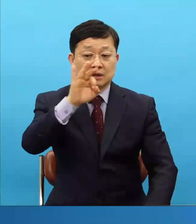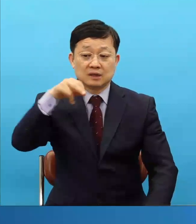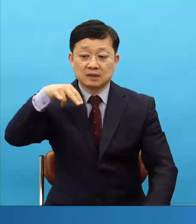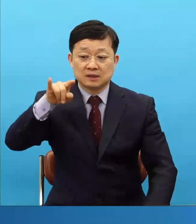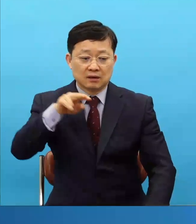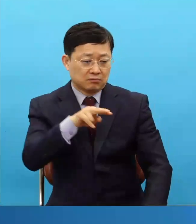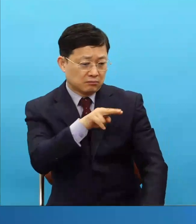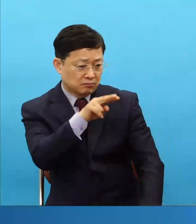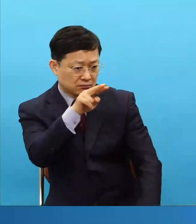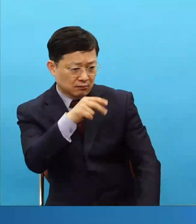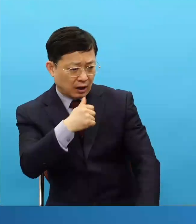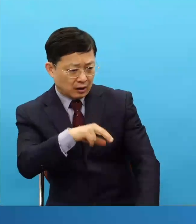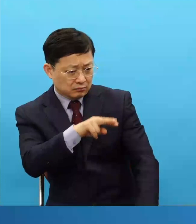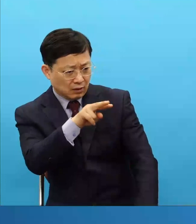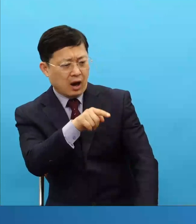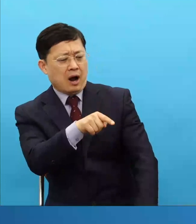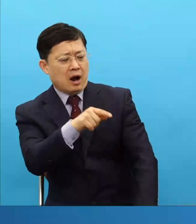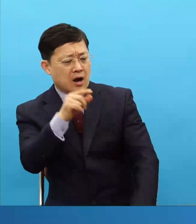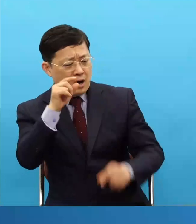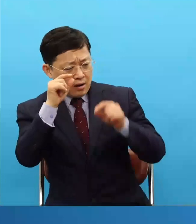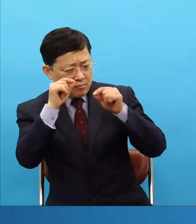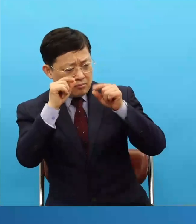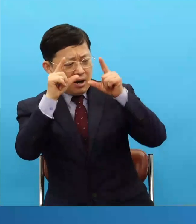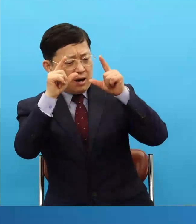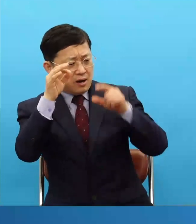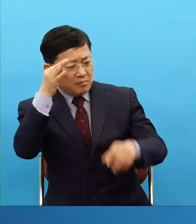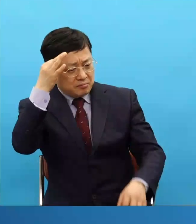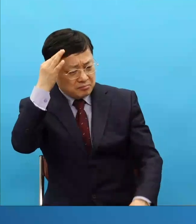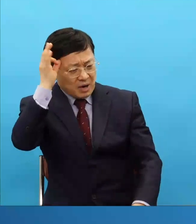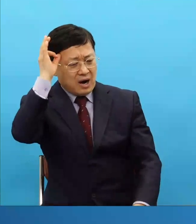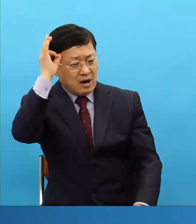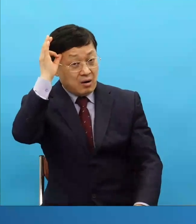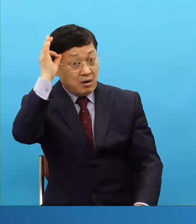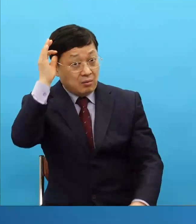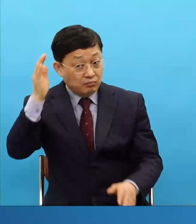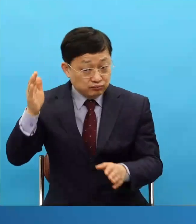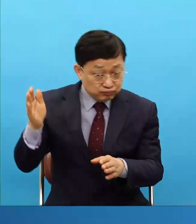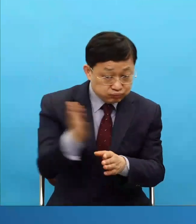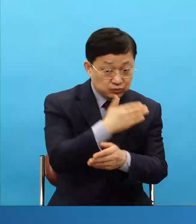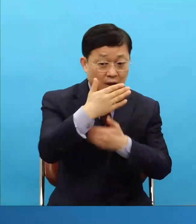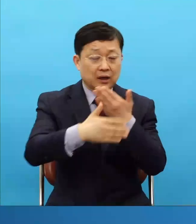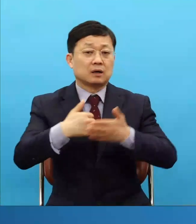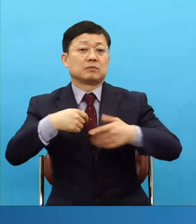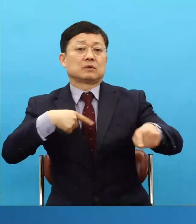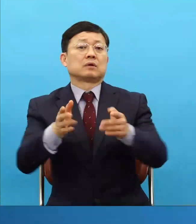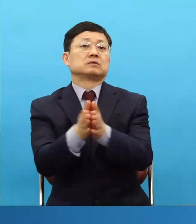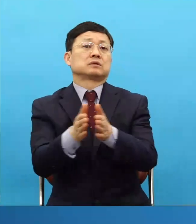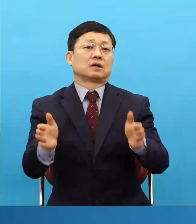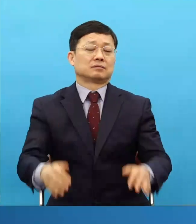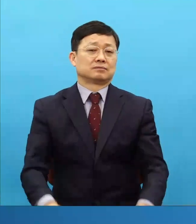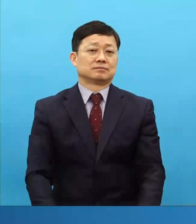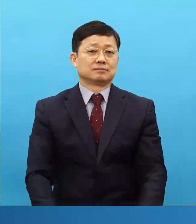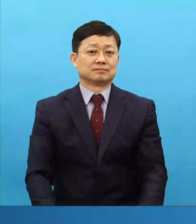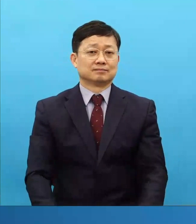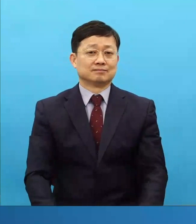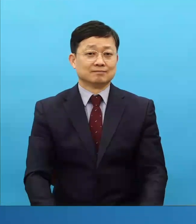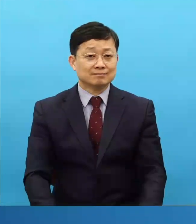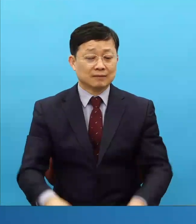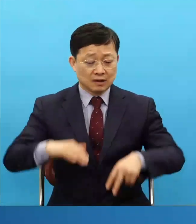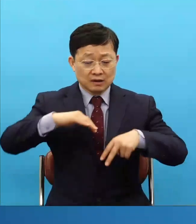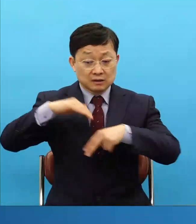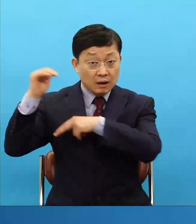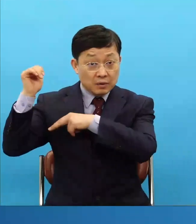At David's father, he just realized and he was able to carry out his role. 사무엘의 말을 듣고 앞으로 다윗이 왜 왕이